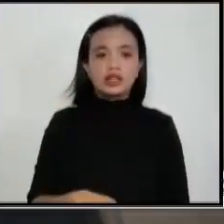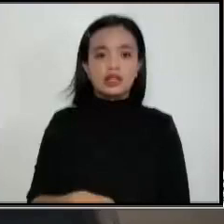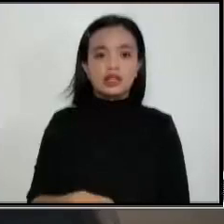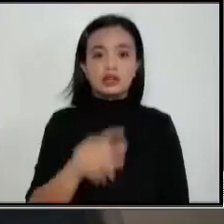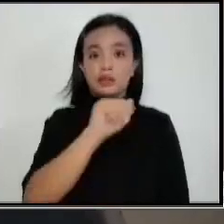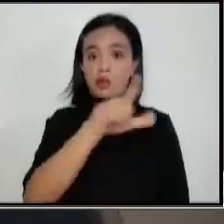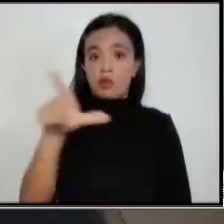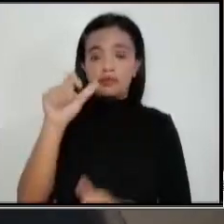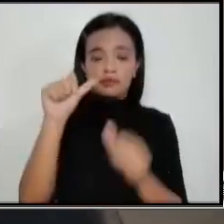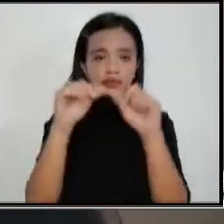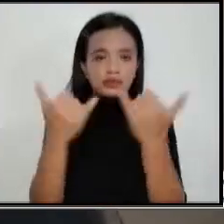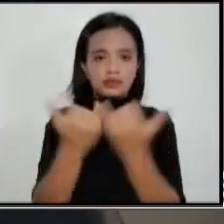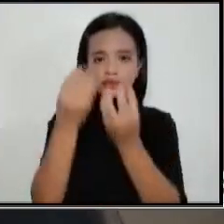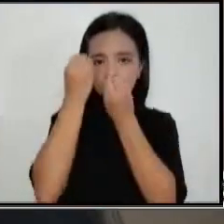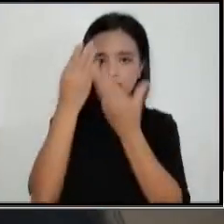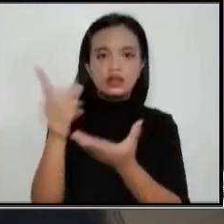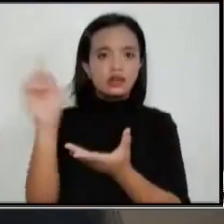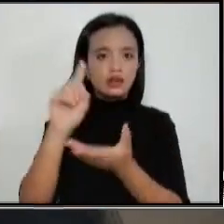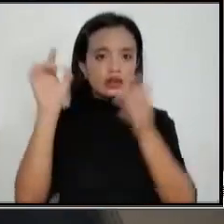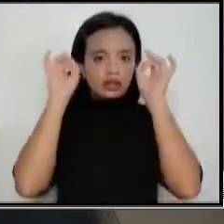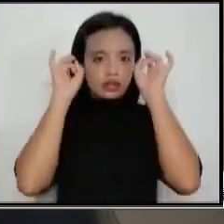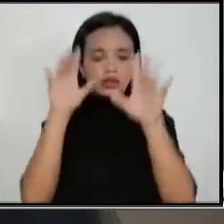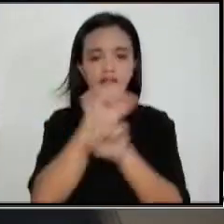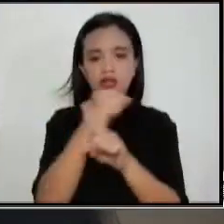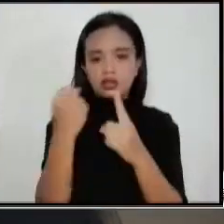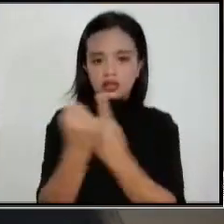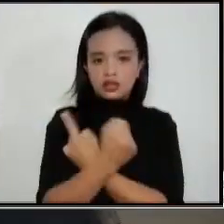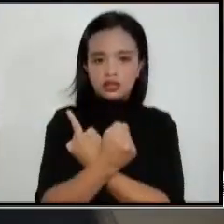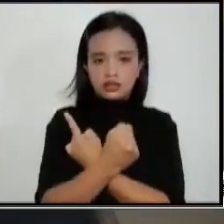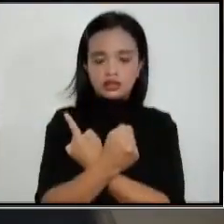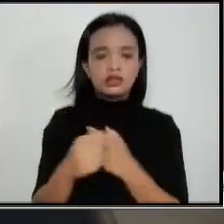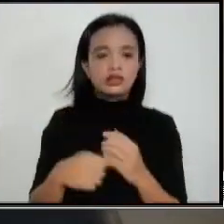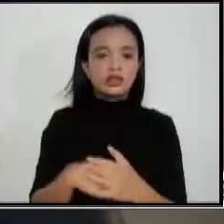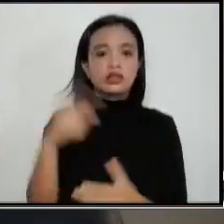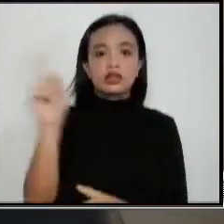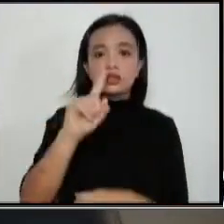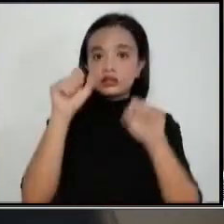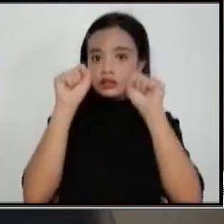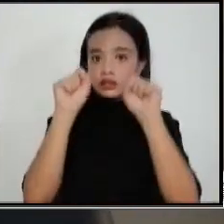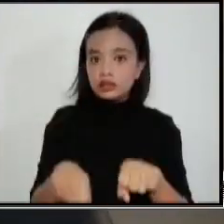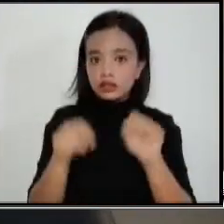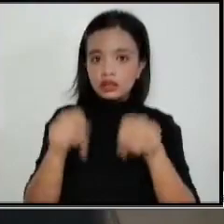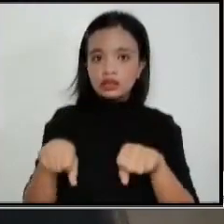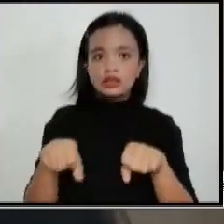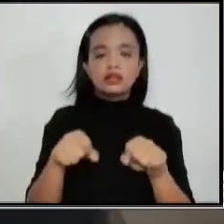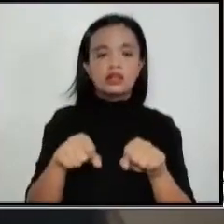ang hazard situation na dala ng bagyo at ang mga posibleng paglikas